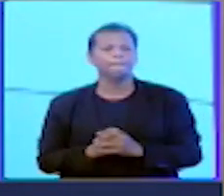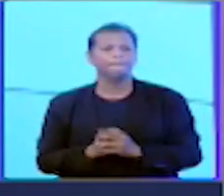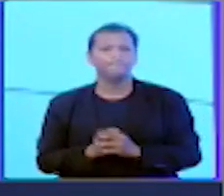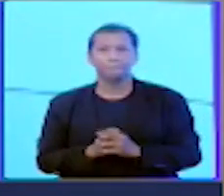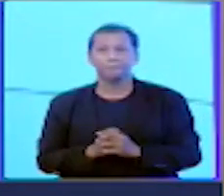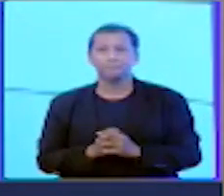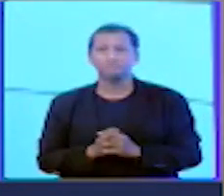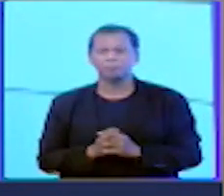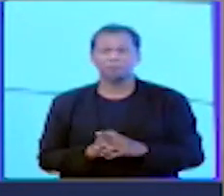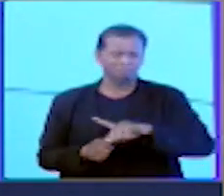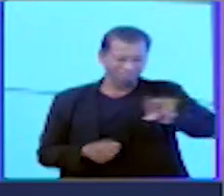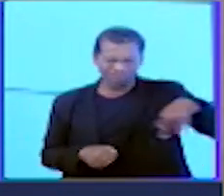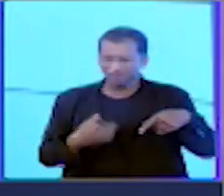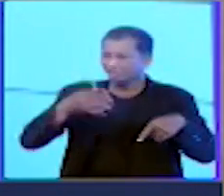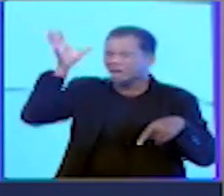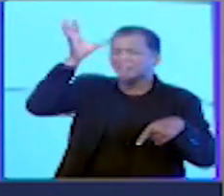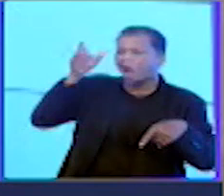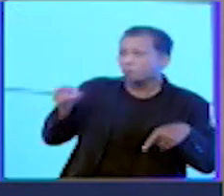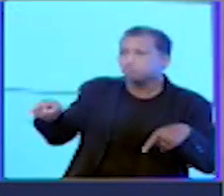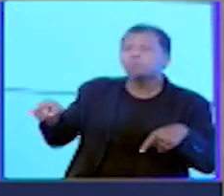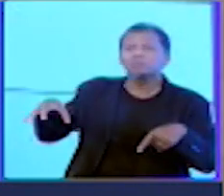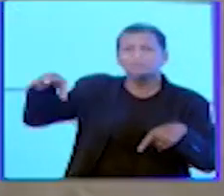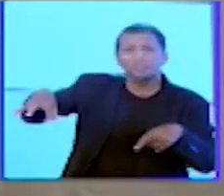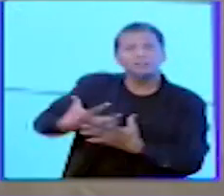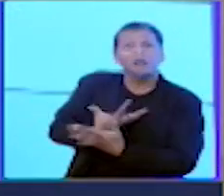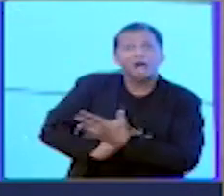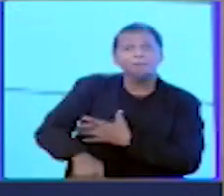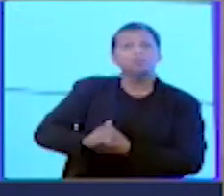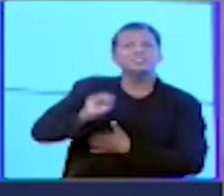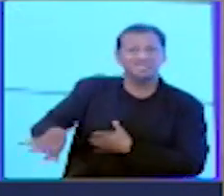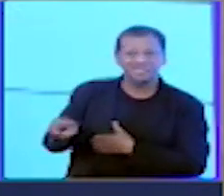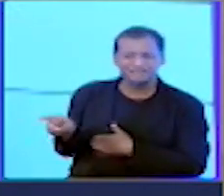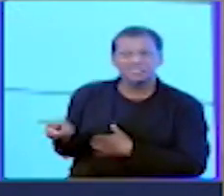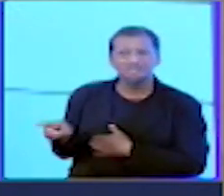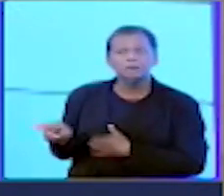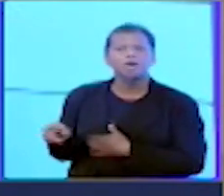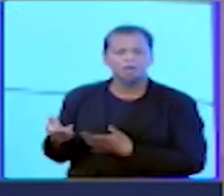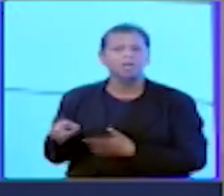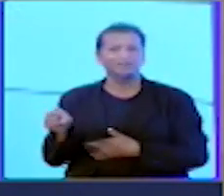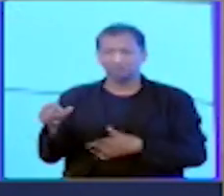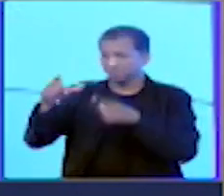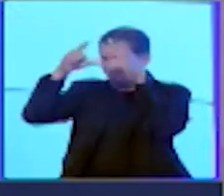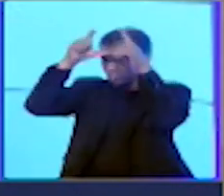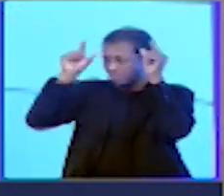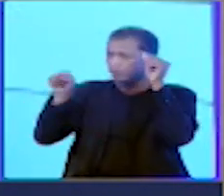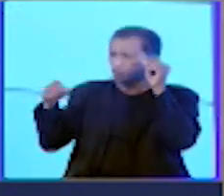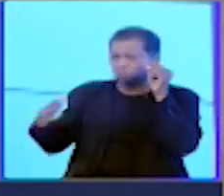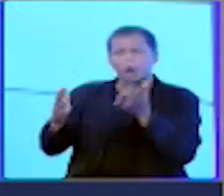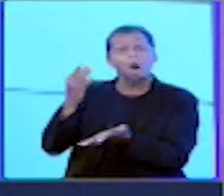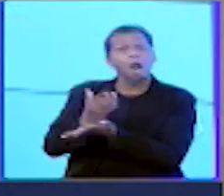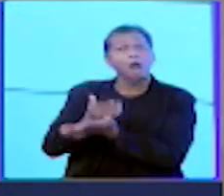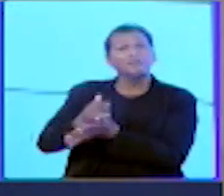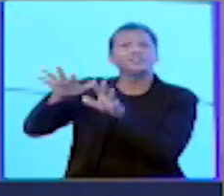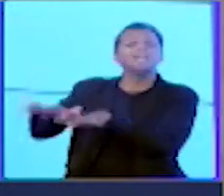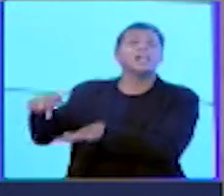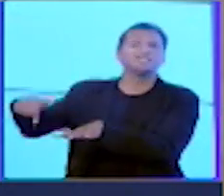gitu. Tapi kalau praktek kebidanannya dia udah lama, udah dari dulu. Dia memang kalau